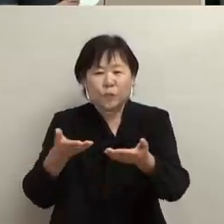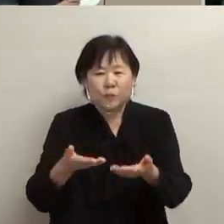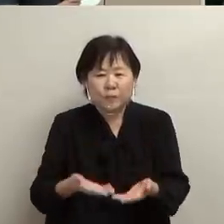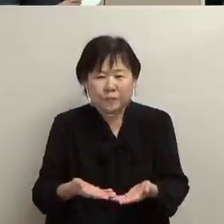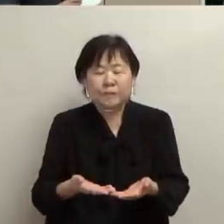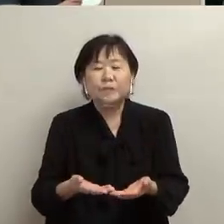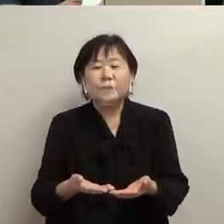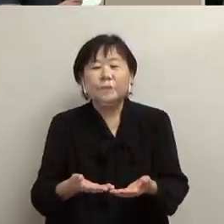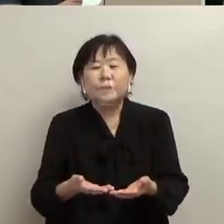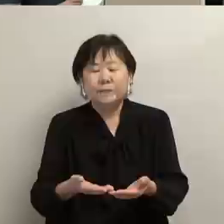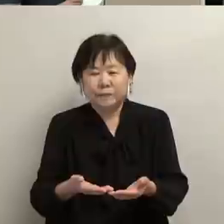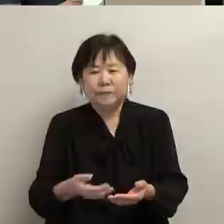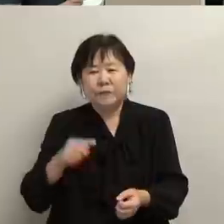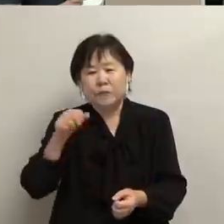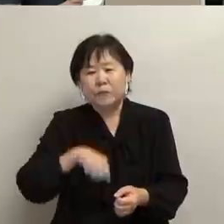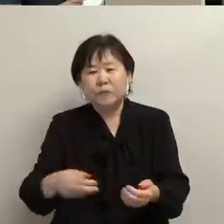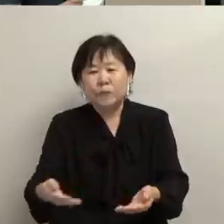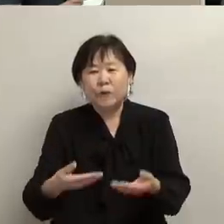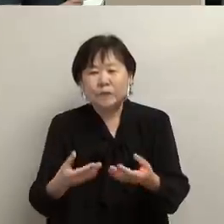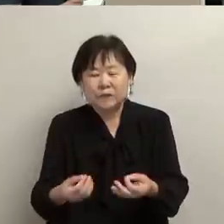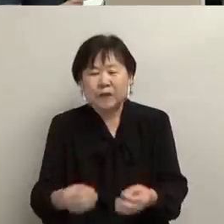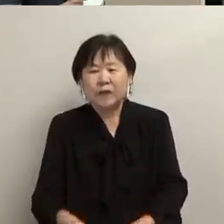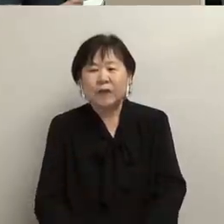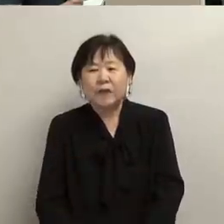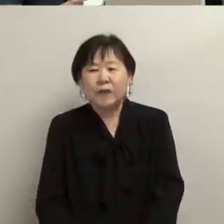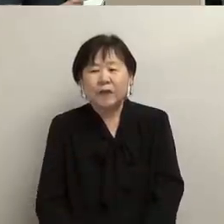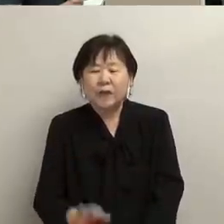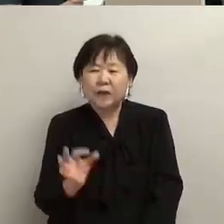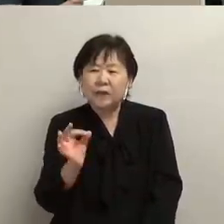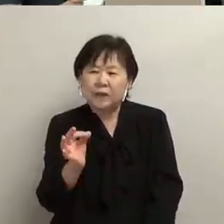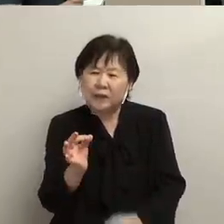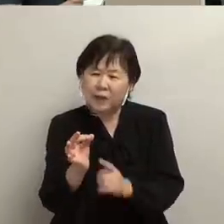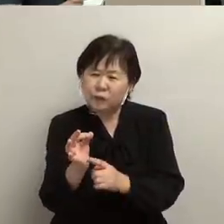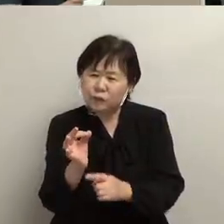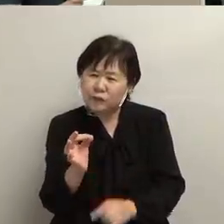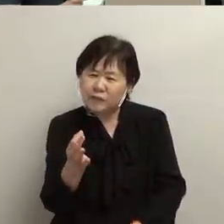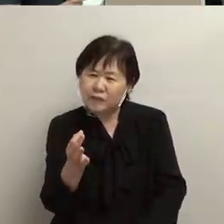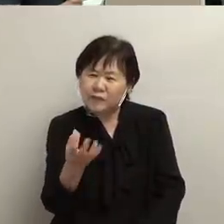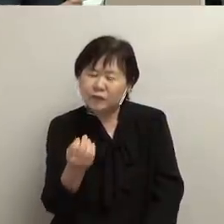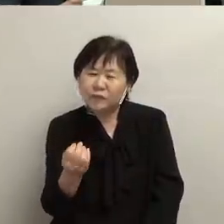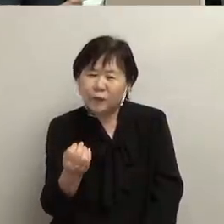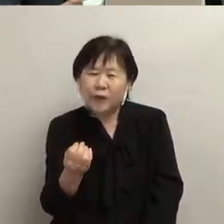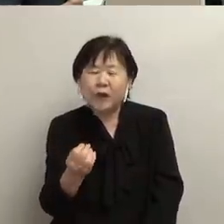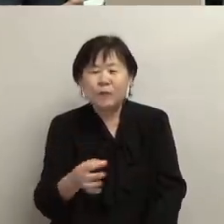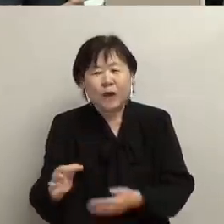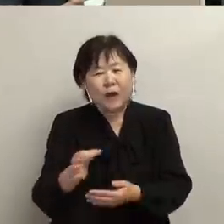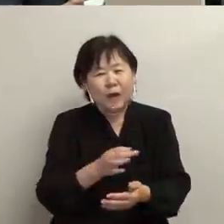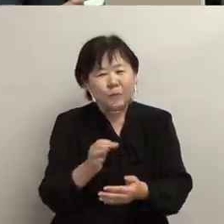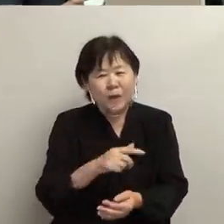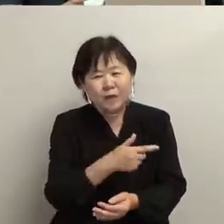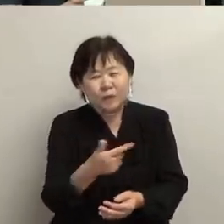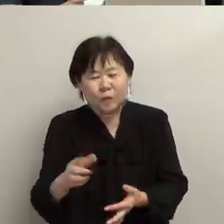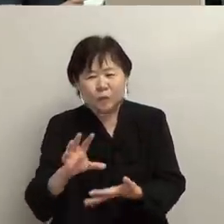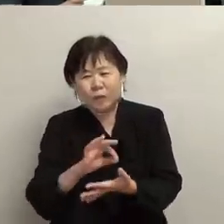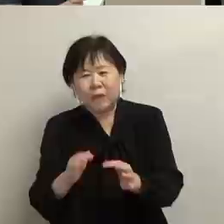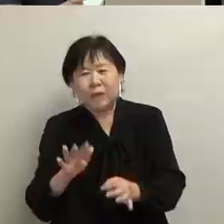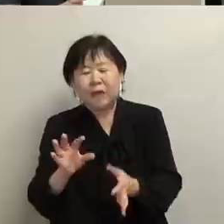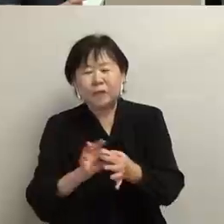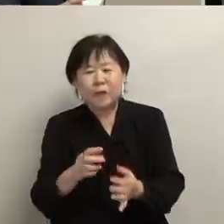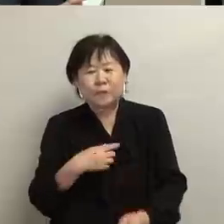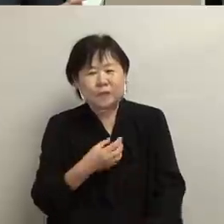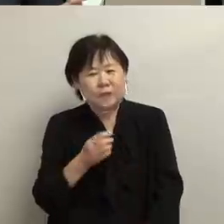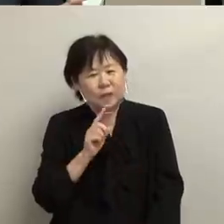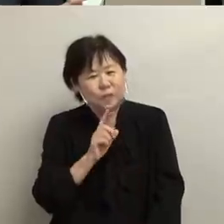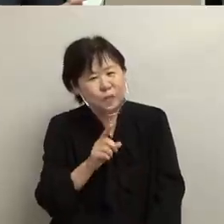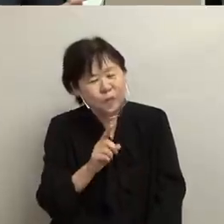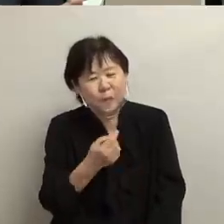あのないダークいただいておりますまあ塩科学につきましてはあのまたあの販売等の関係もあるので私の狩野までですけど